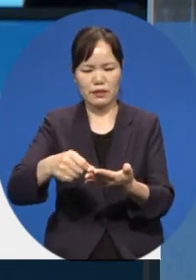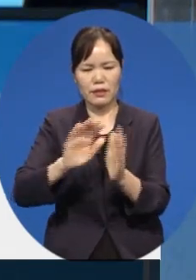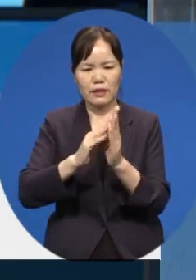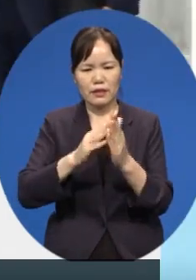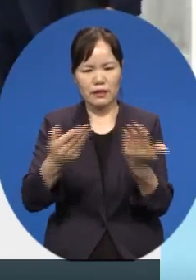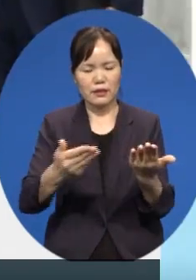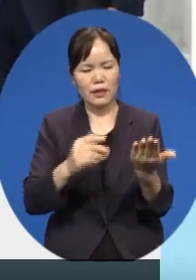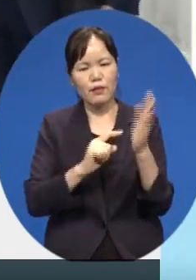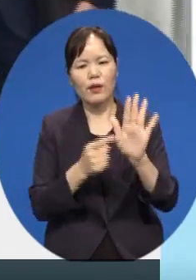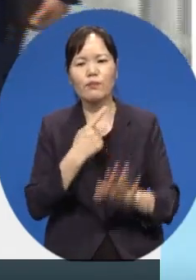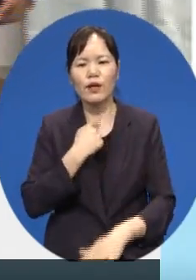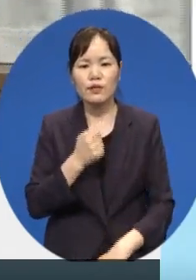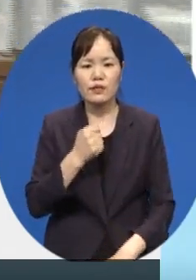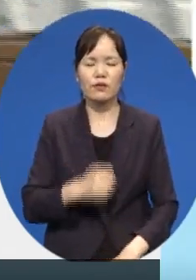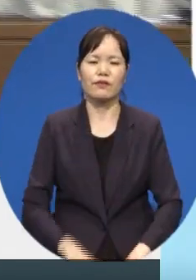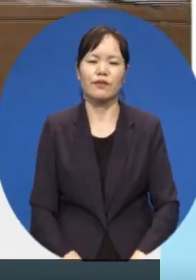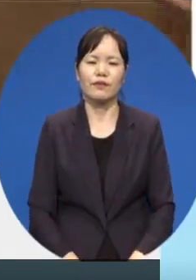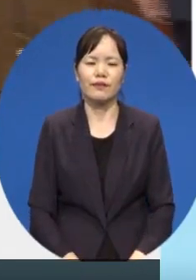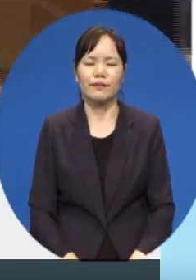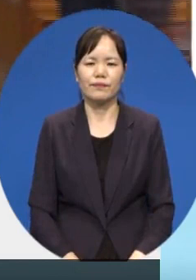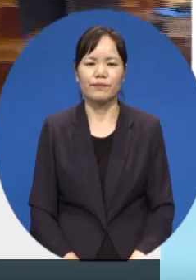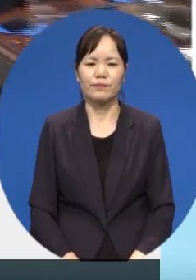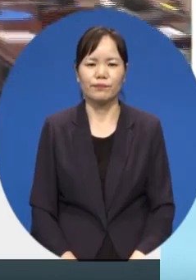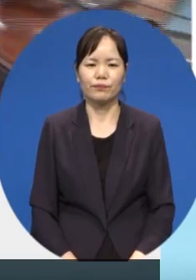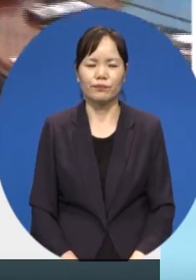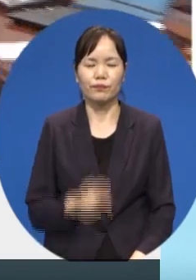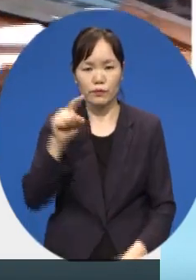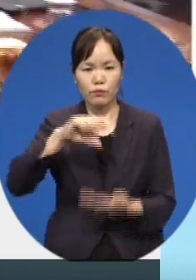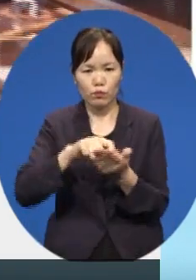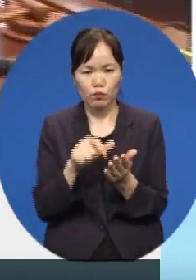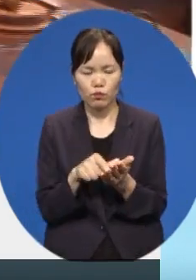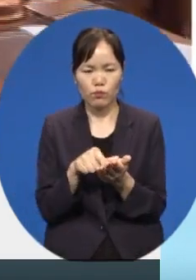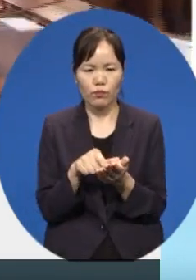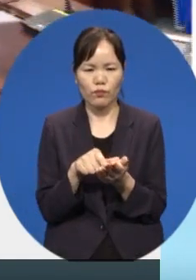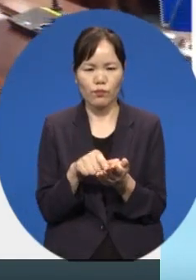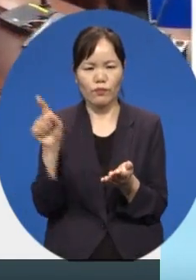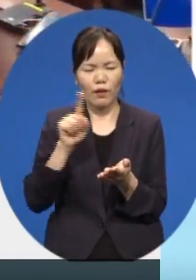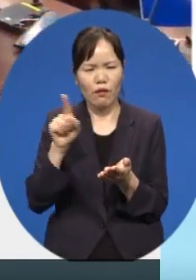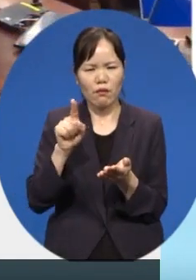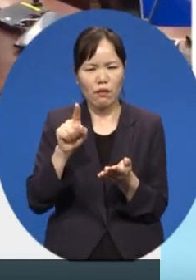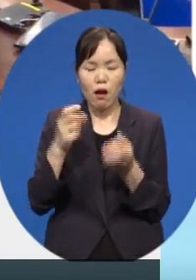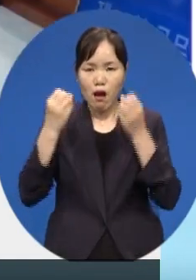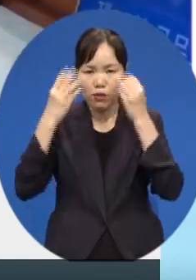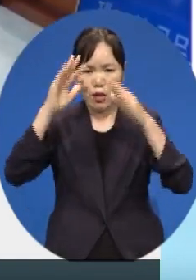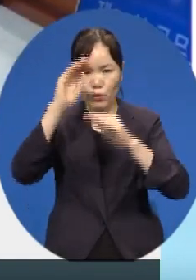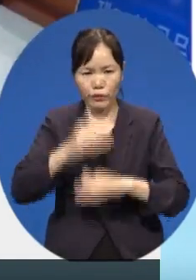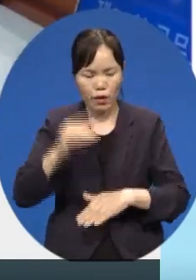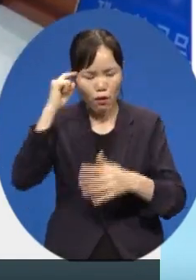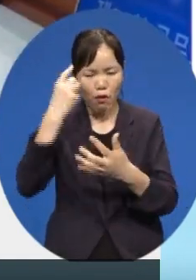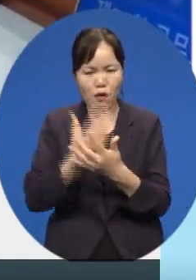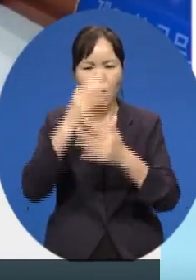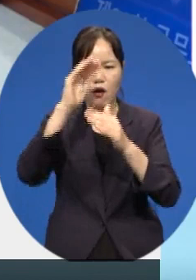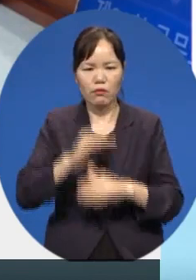내거나 이런 적이 있었어요. 미국에서. 근데 이제 만약에 그럴 정도에 그러니까 뭔가 진짜 전혀 새로운 내용, 충격적인